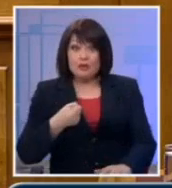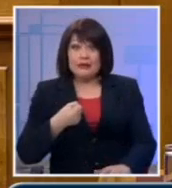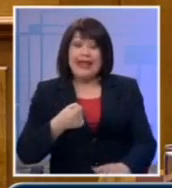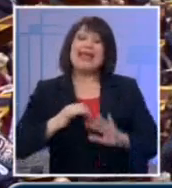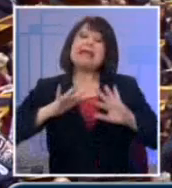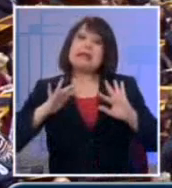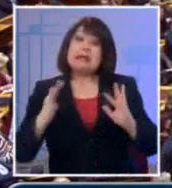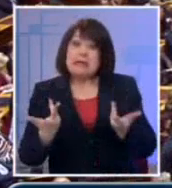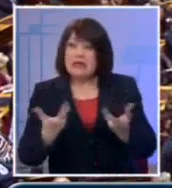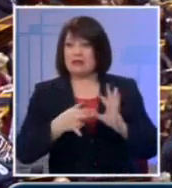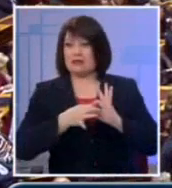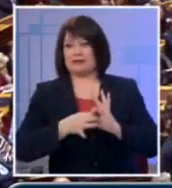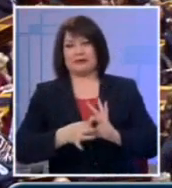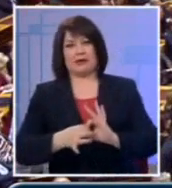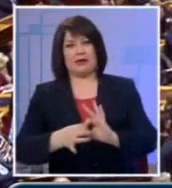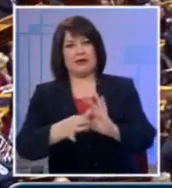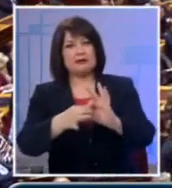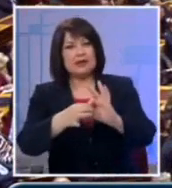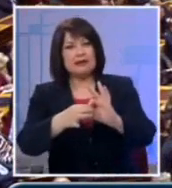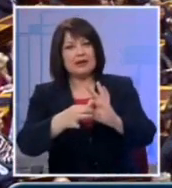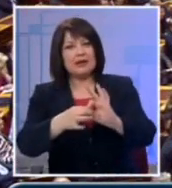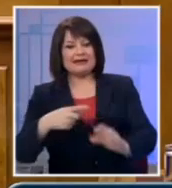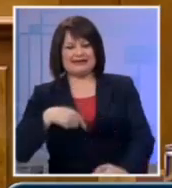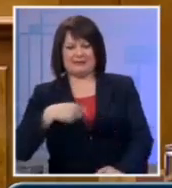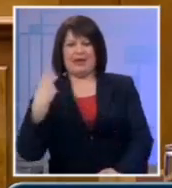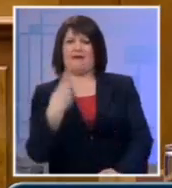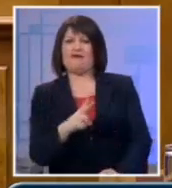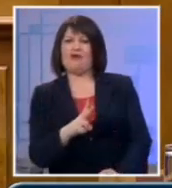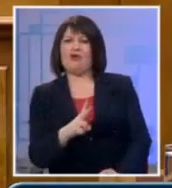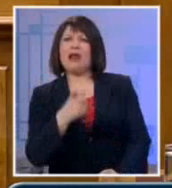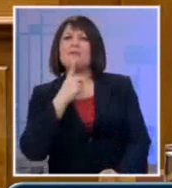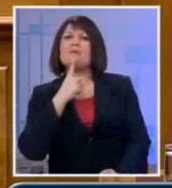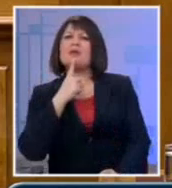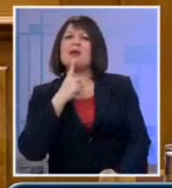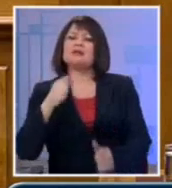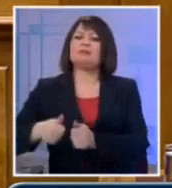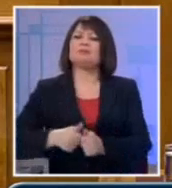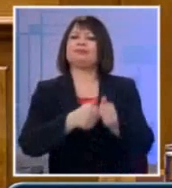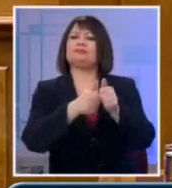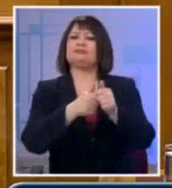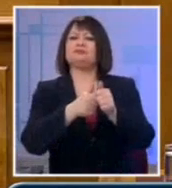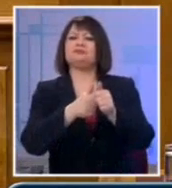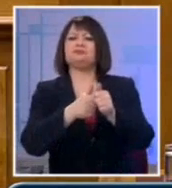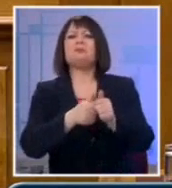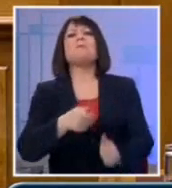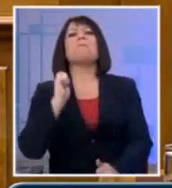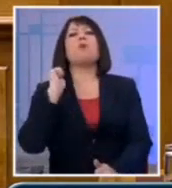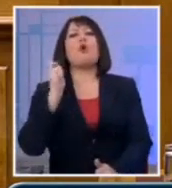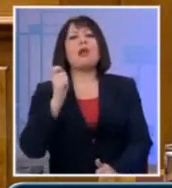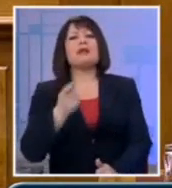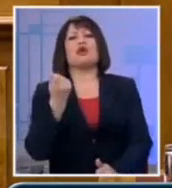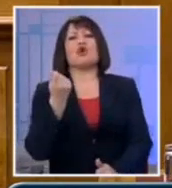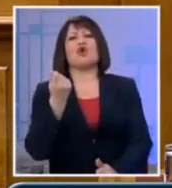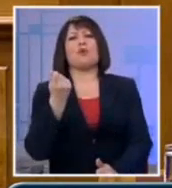Ή θα συνεχίζετε να συμπεριφέρεστε ως φερέφωνα των πιο ακραίων πολιτικών και